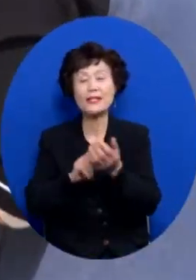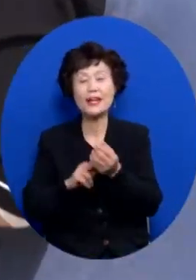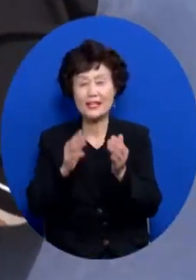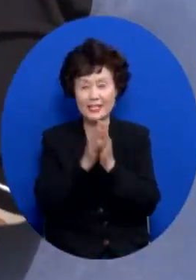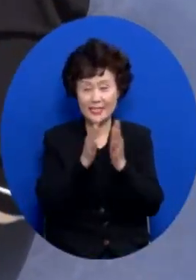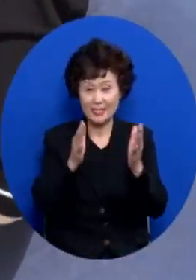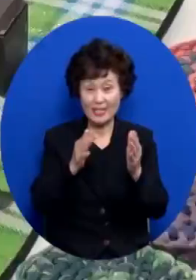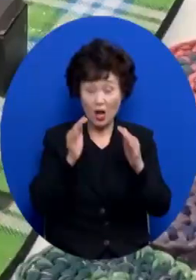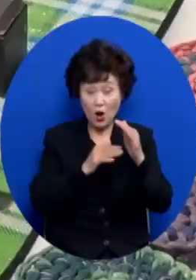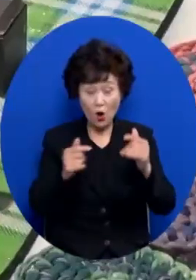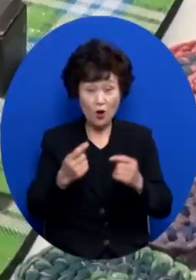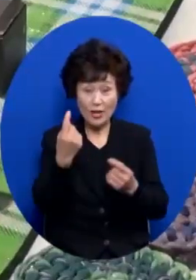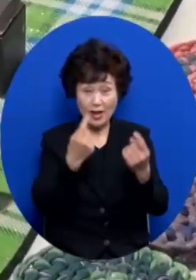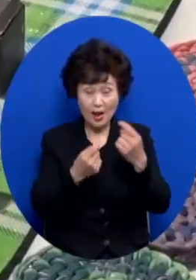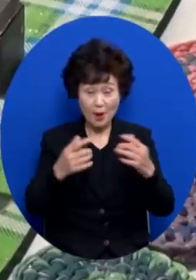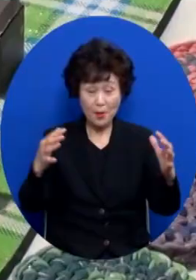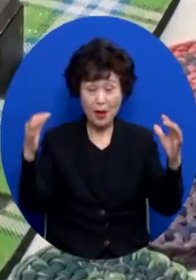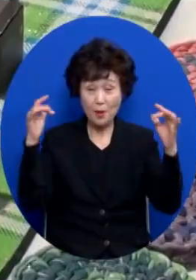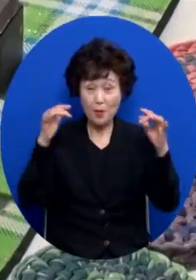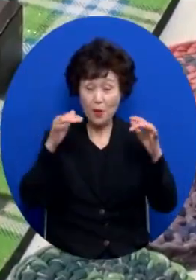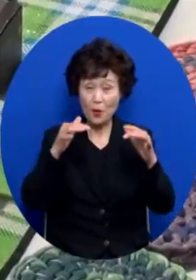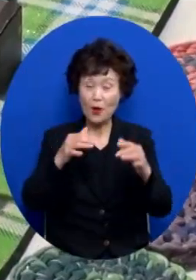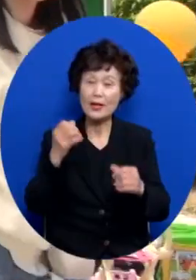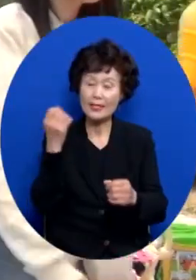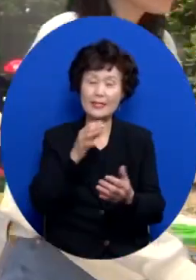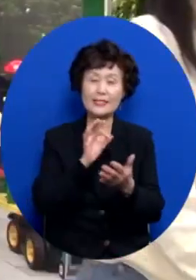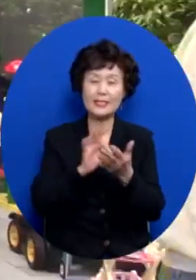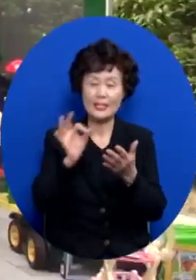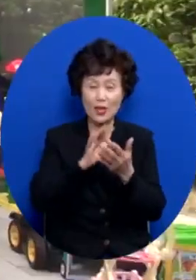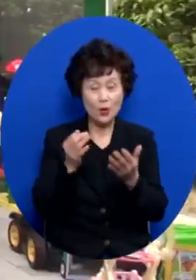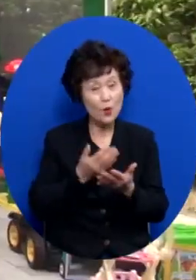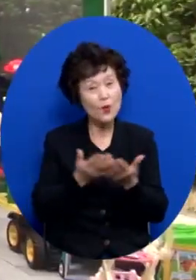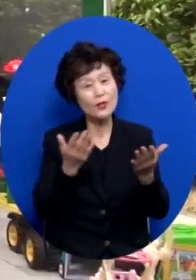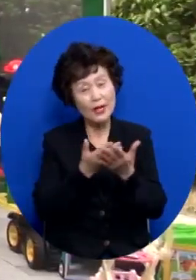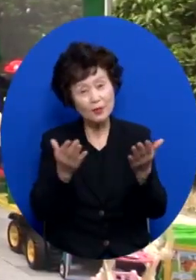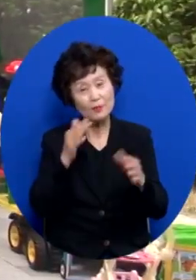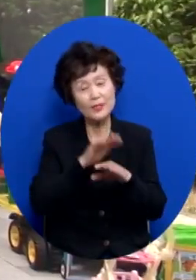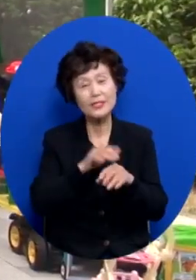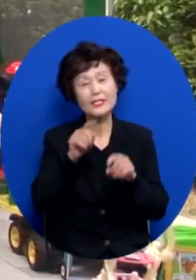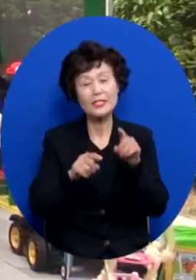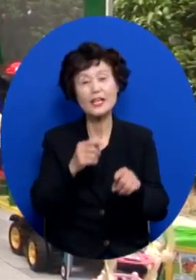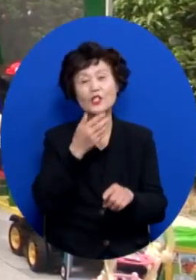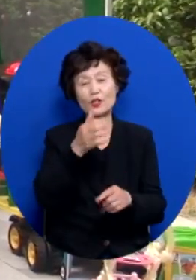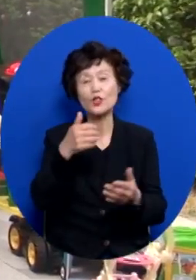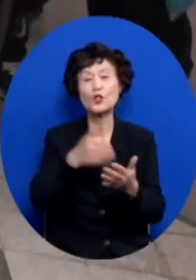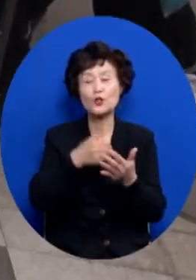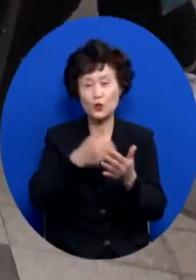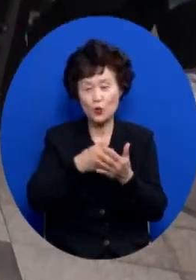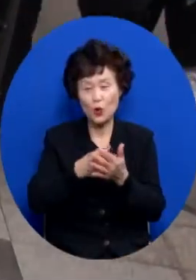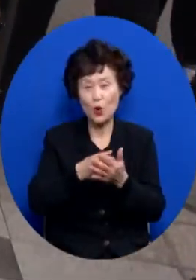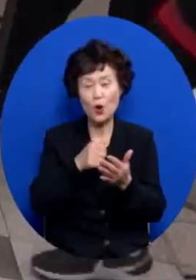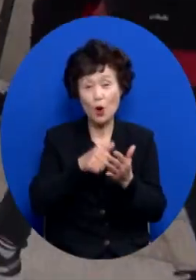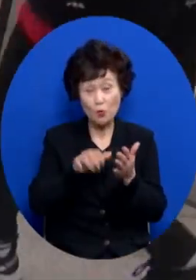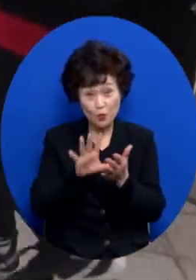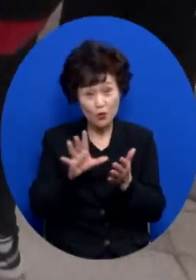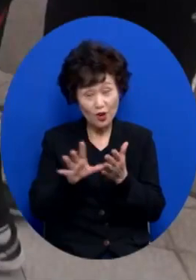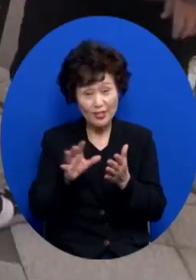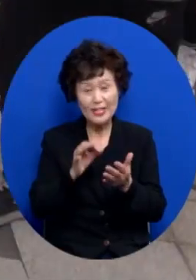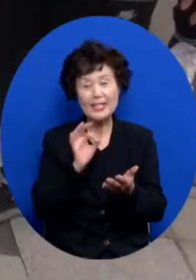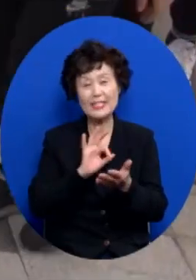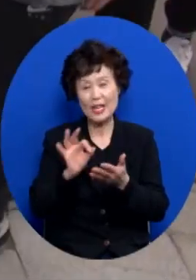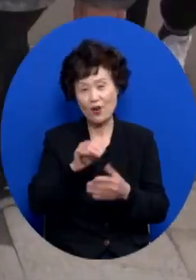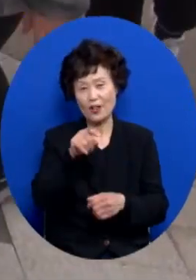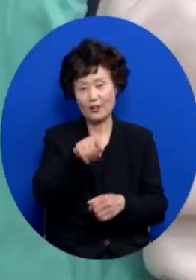모여들기 시작합니다. 재사용과 나눔을 함께 실천할 수 있는 플리마켓입니다. 어렵고 변신돼요?